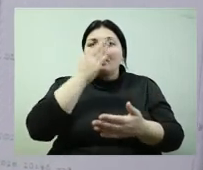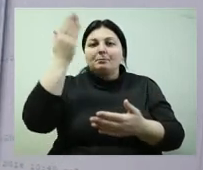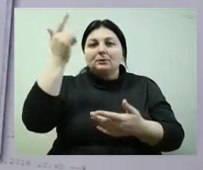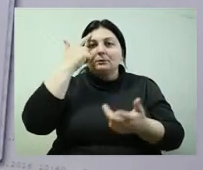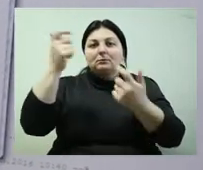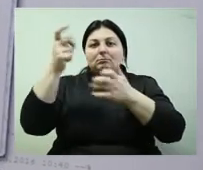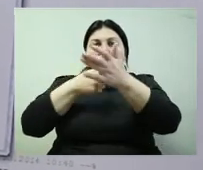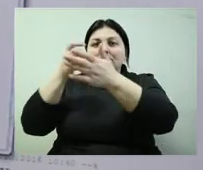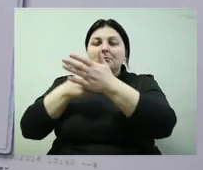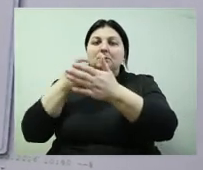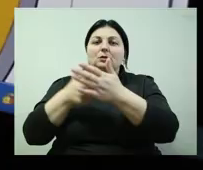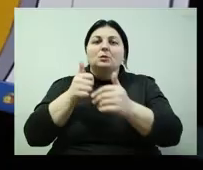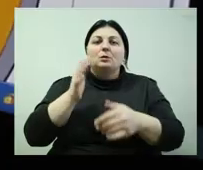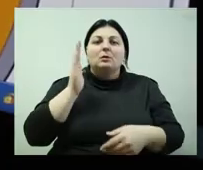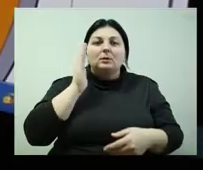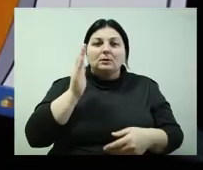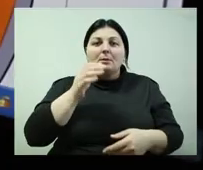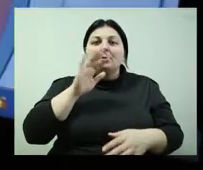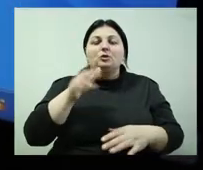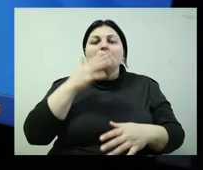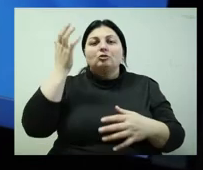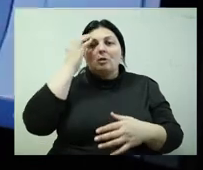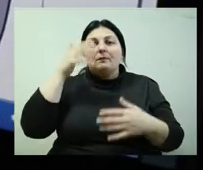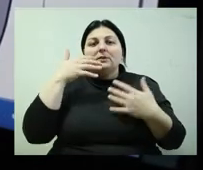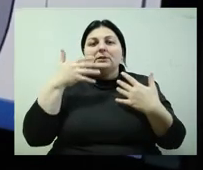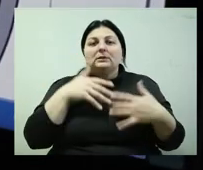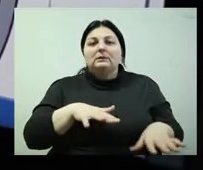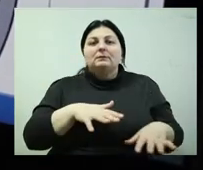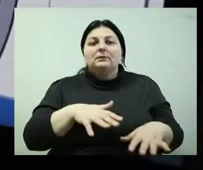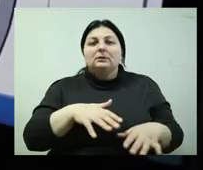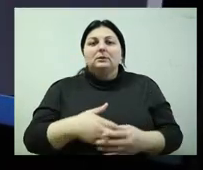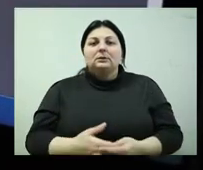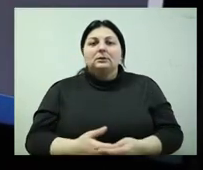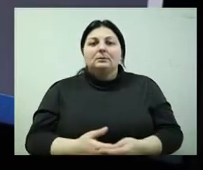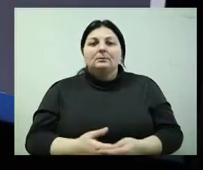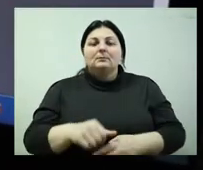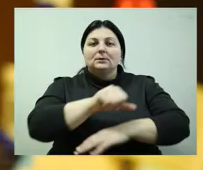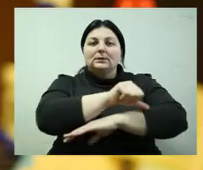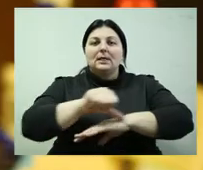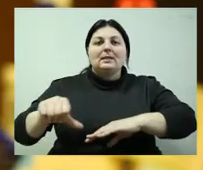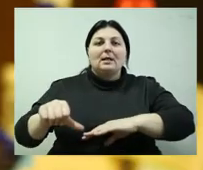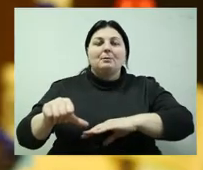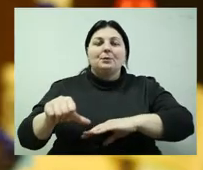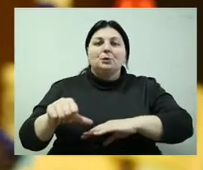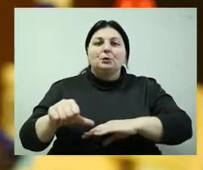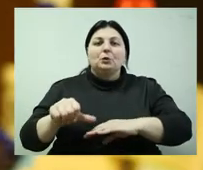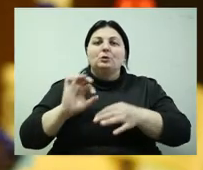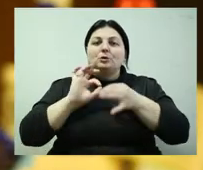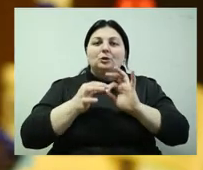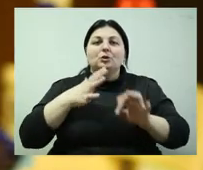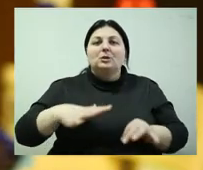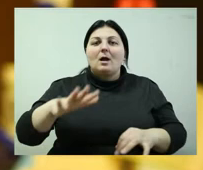მათემატიკის გამოყენება, მაგალითად ბიოლოგიაში პირადად მომიწია ერთ-ერთ საერთაშორისო პროექტზე